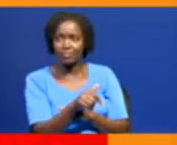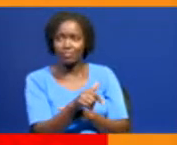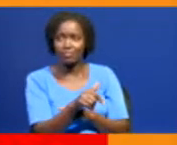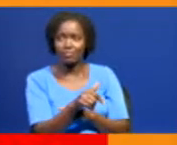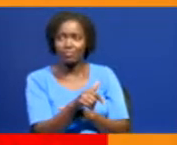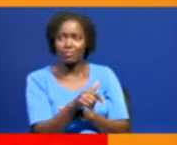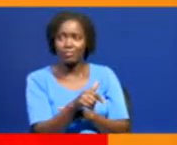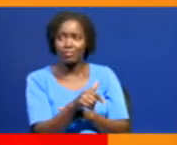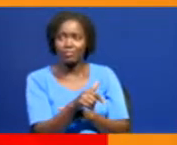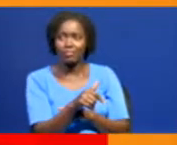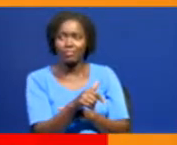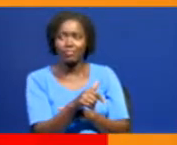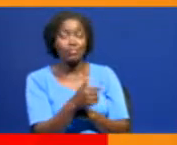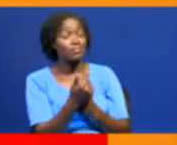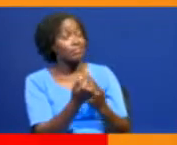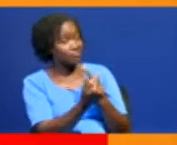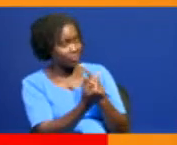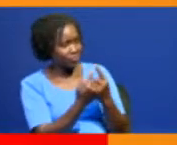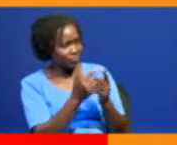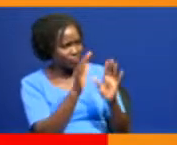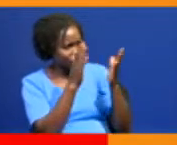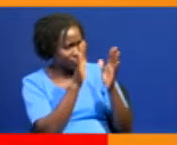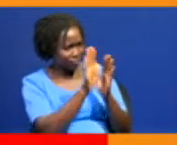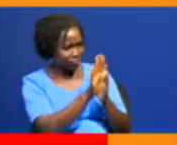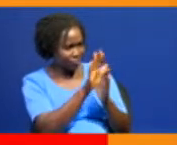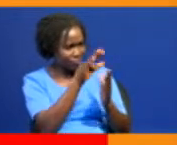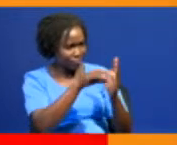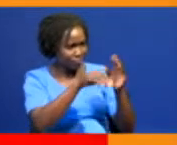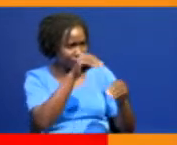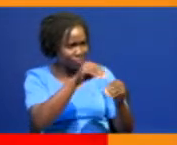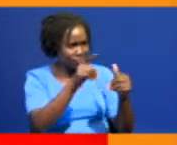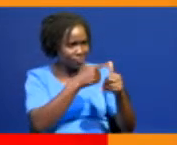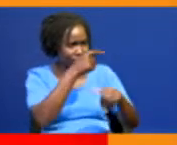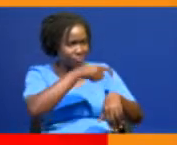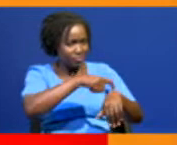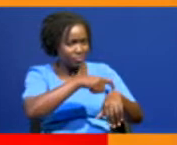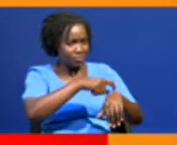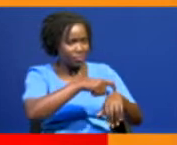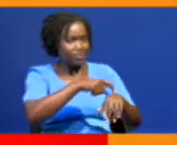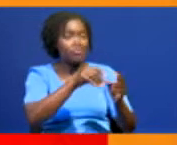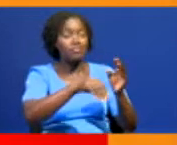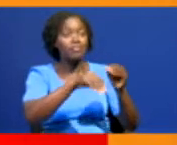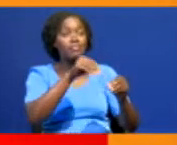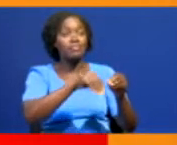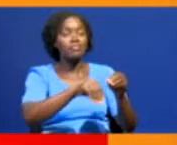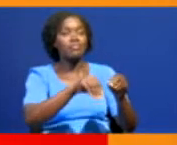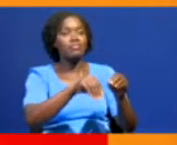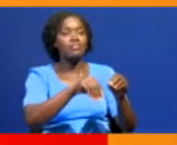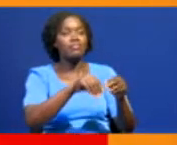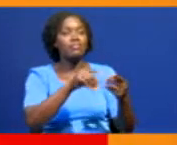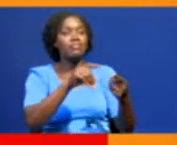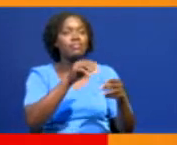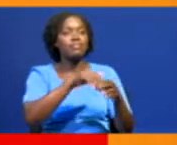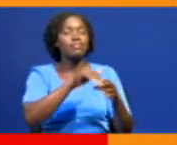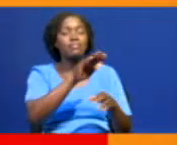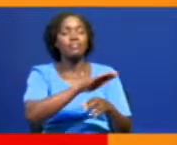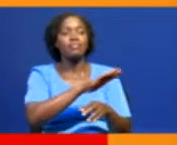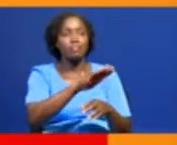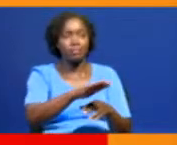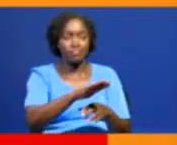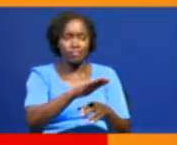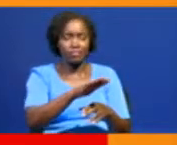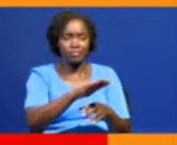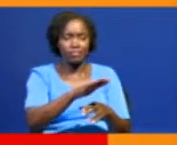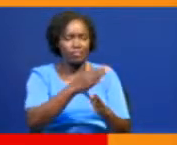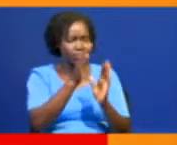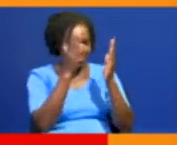ndo nazungumza nami. Sasa hongera sana kwa kuchaguliwa. Umesema kwamba ni mara yako ya kwanza kuchaguliwa kuingia katika kiti hicho cha ubunge.